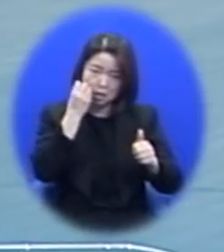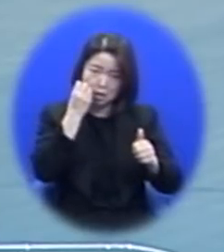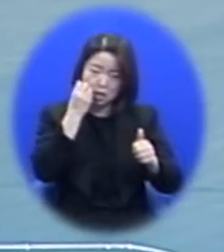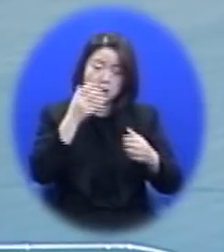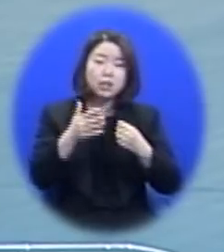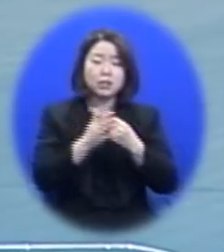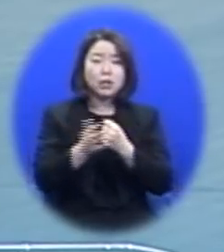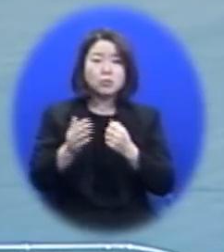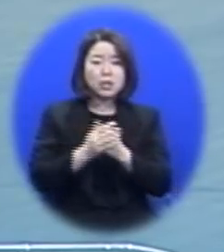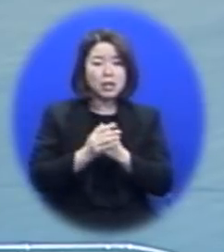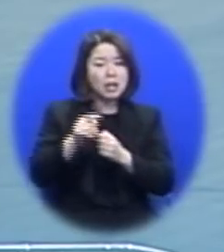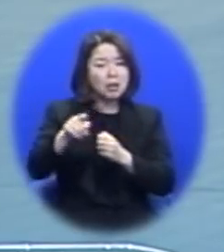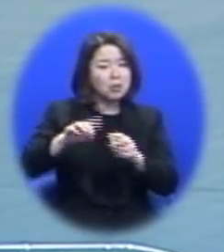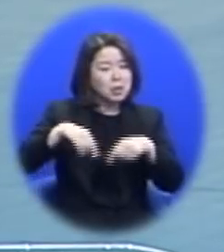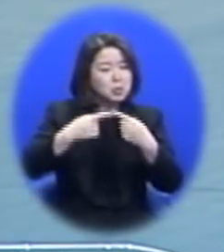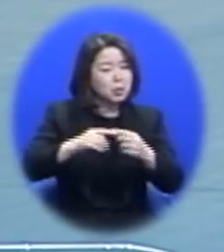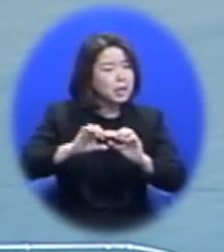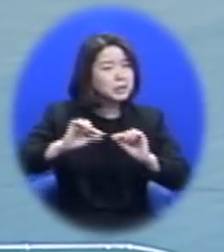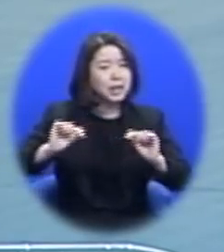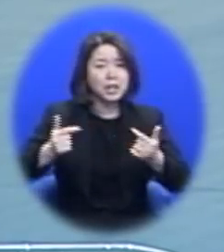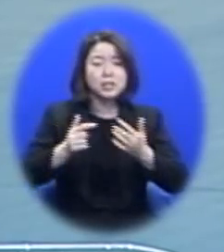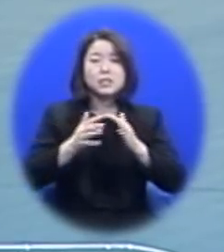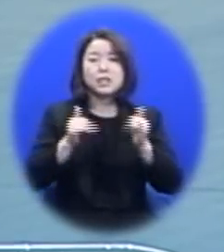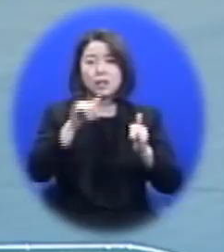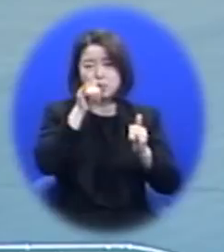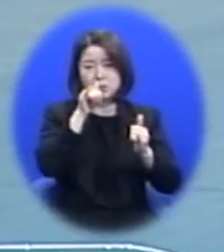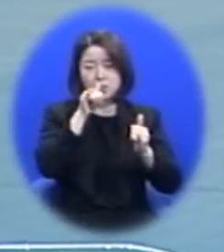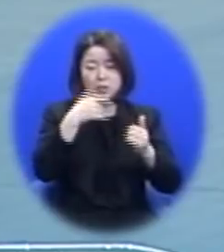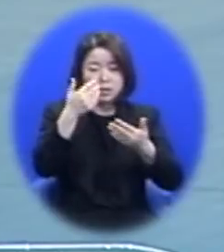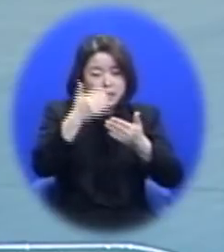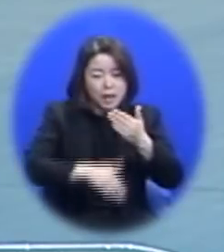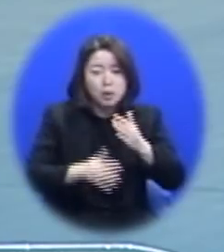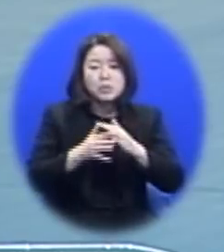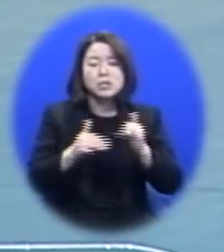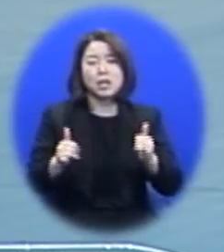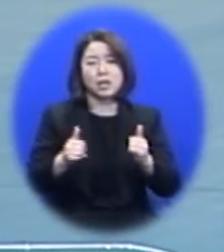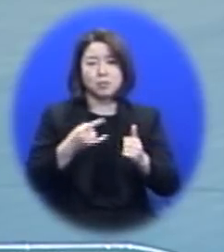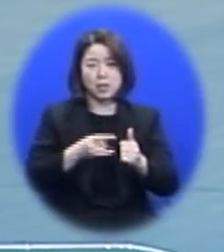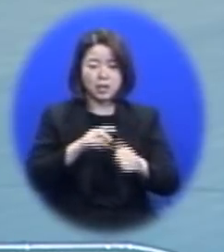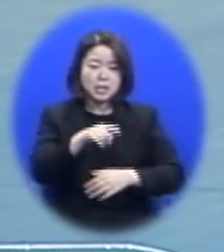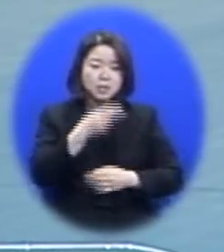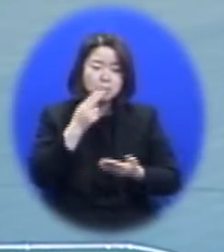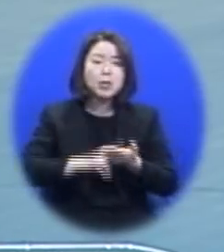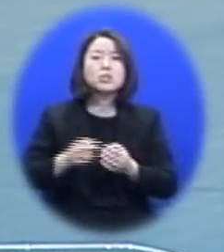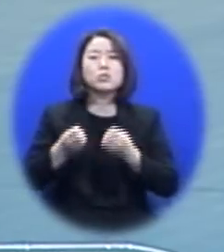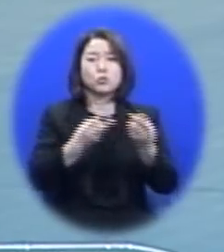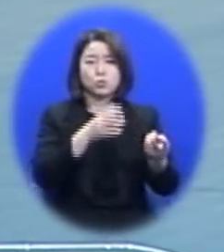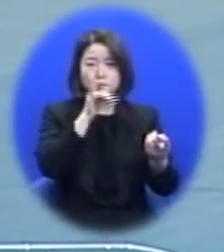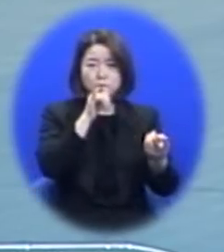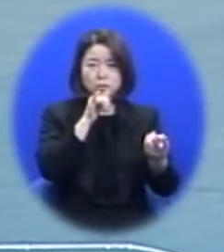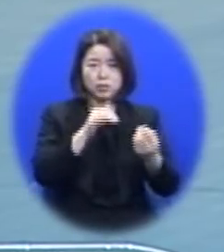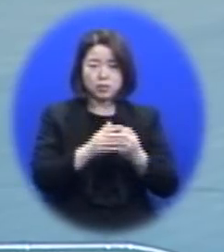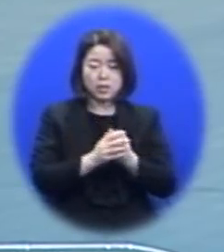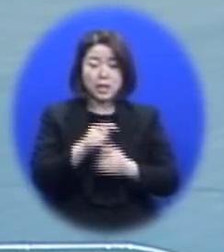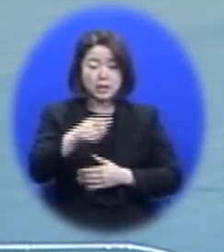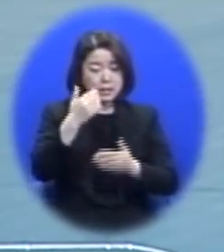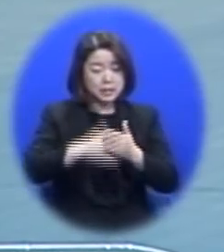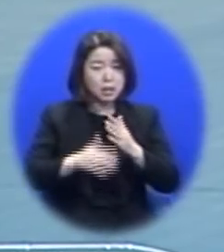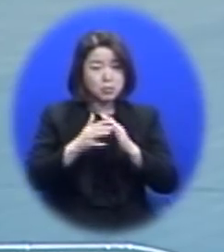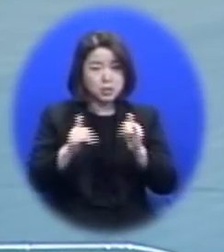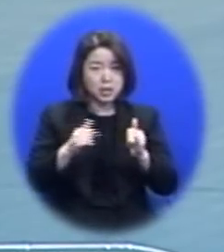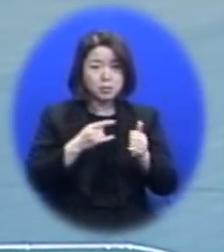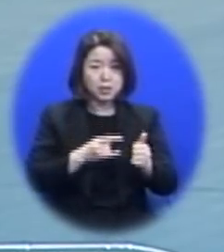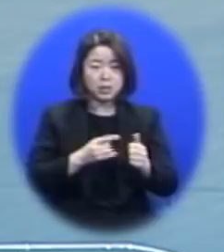않은 그런 교인들이 있었어요. 그 남은 자들에게 지금 이 편지를 쓰고 계신 겁니다. 그런데 그 남은 자들에게